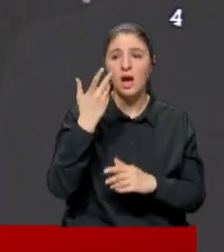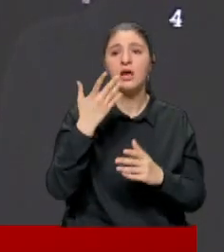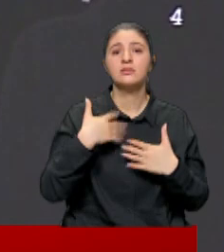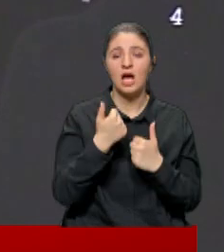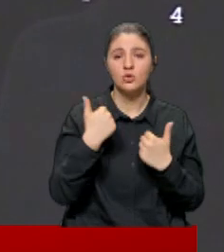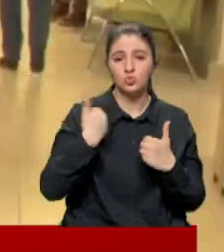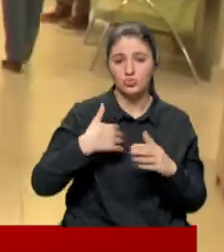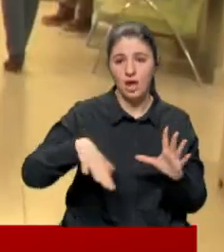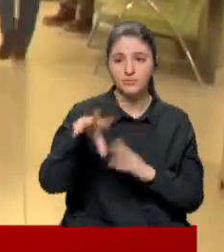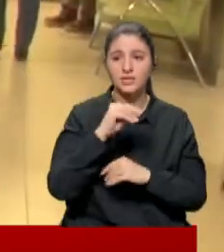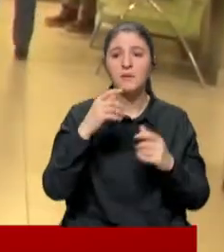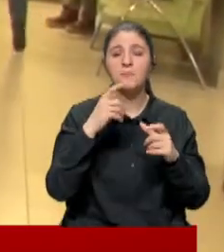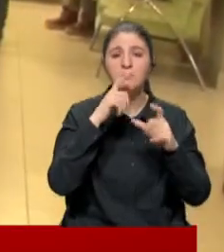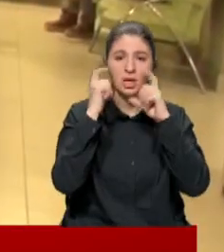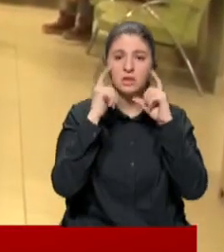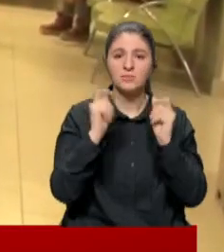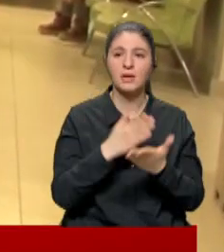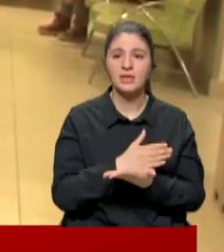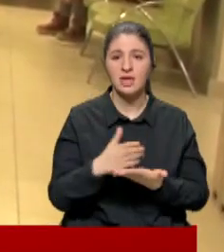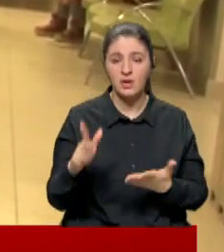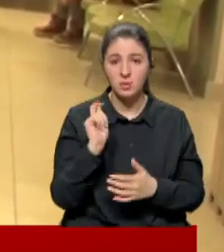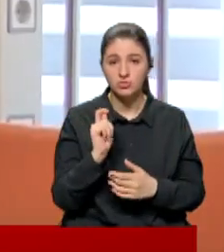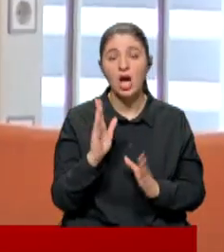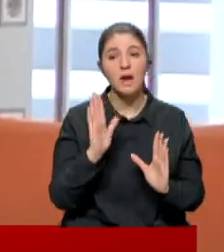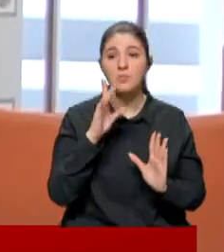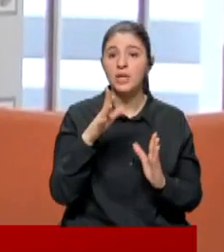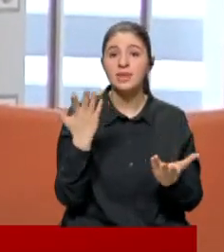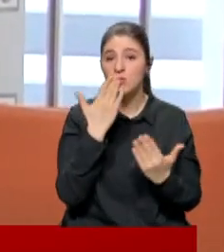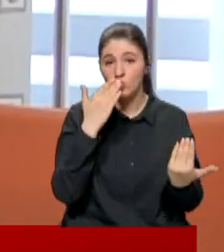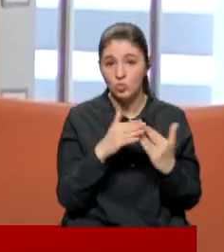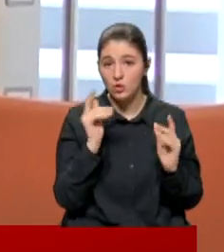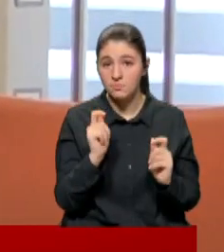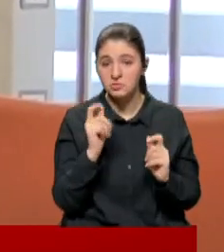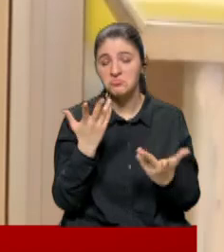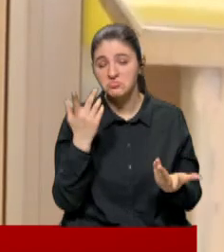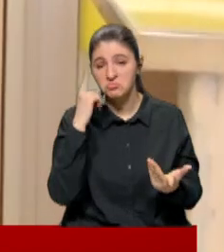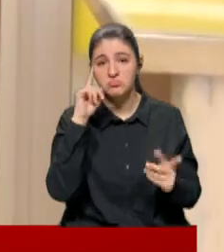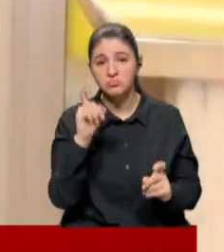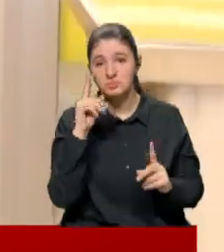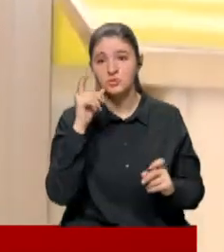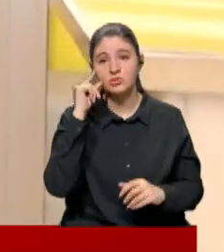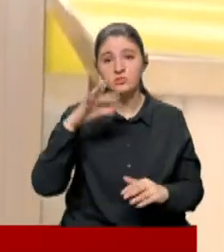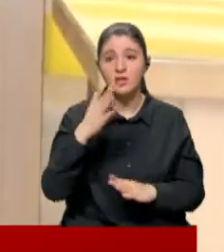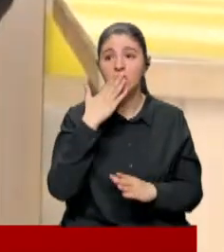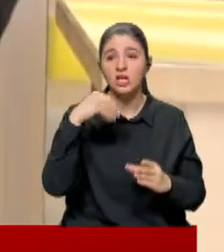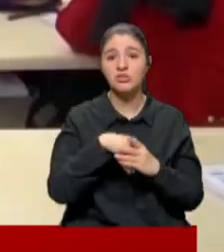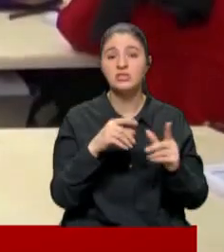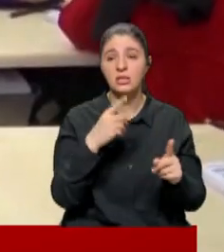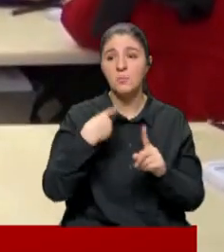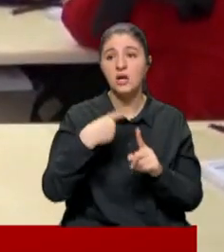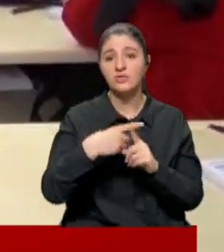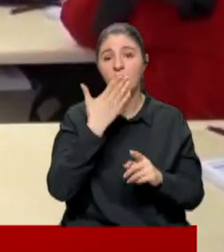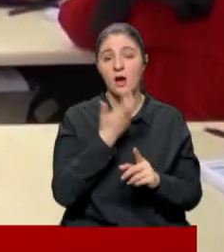sağlık kuruluşlarında maskeler kullanılmaya devam edilecek. Ama buna ne kadar uyulacağını kestiremiyor uzmanlar. Okullarda ise